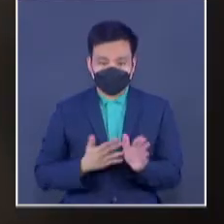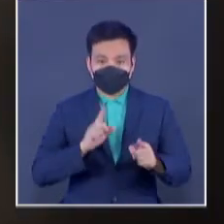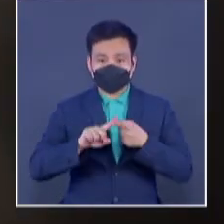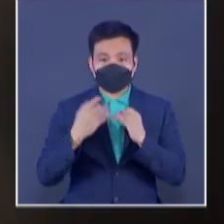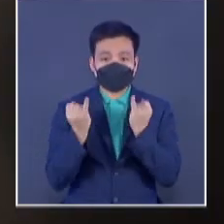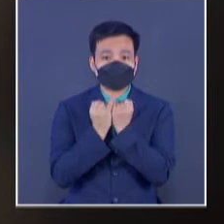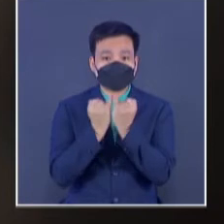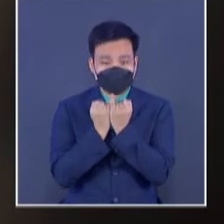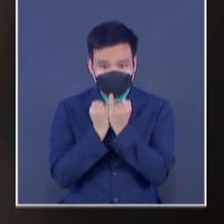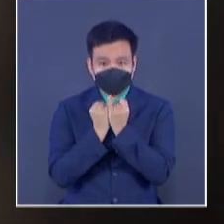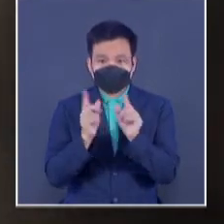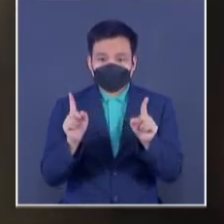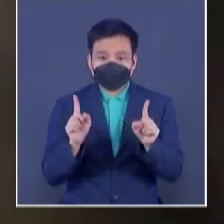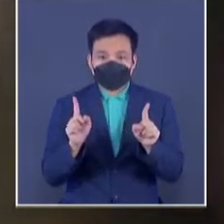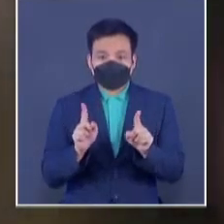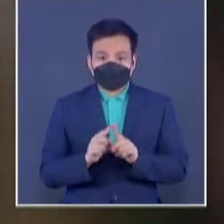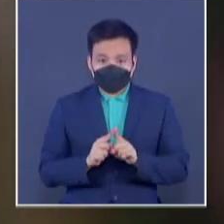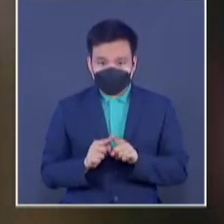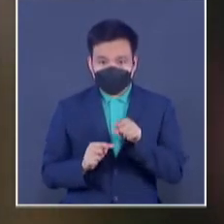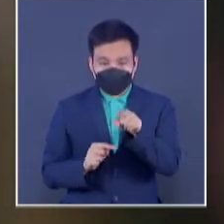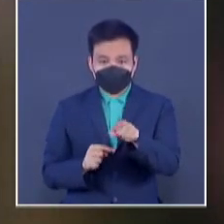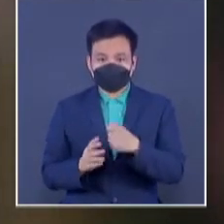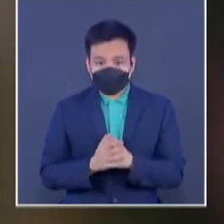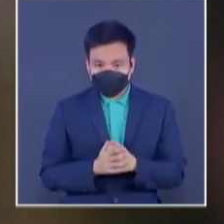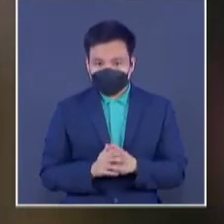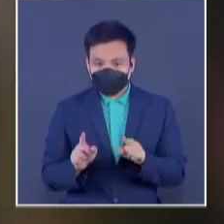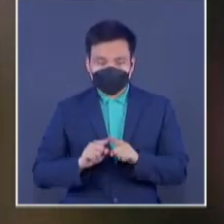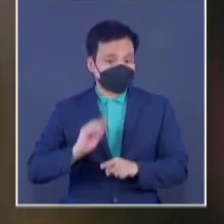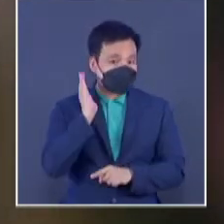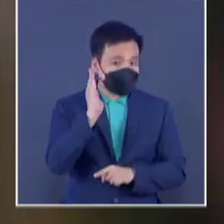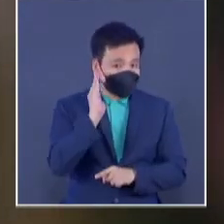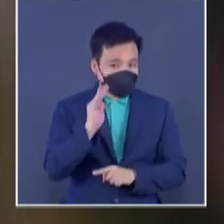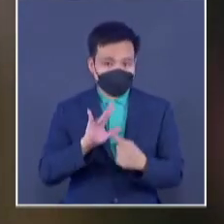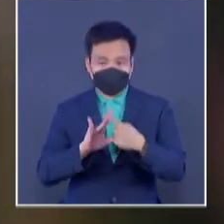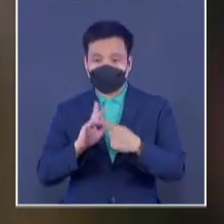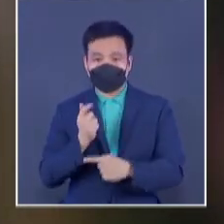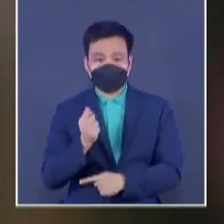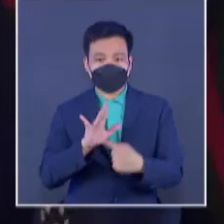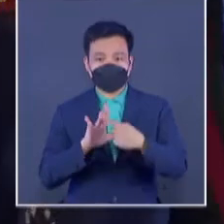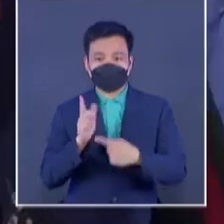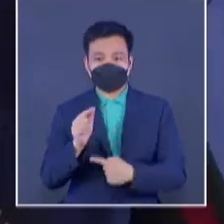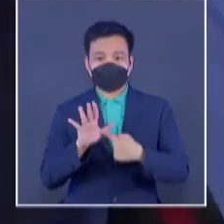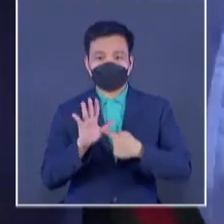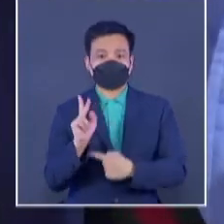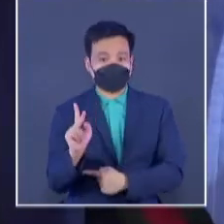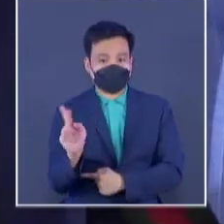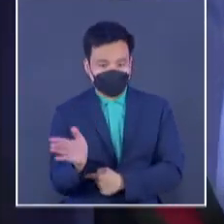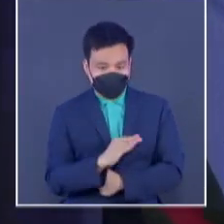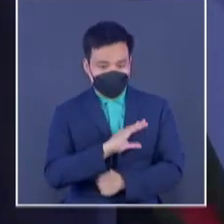นจับตาว่าเหมือนกำลังปลูกต้นรักอยู่กับนางเอกสาวโบเมลดานั้นซึ่งน้ำตาลก็บอกนะคะว่าอยากให้ไปถามทั้ง